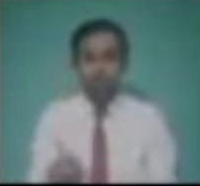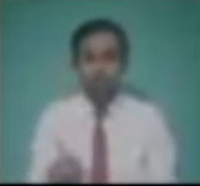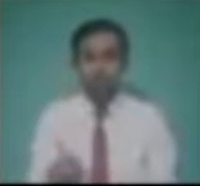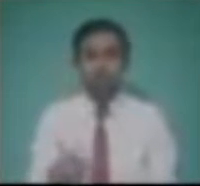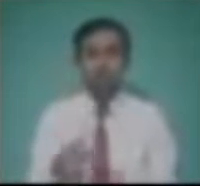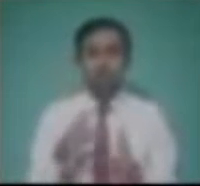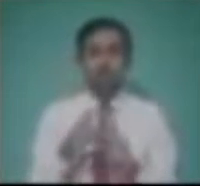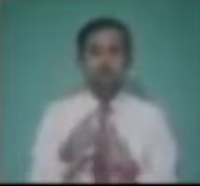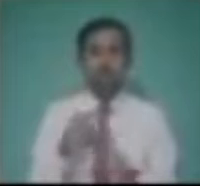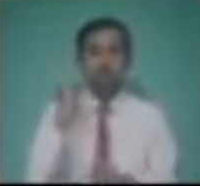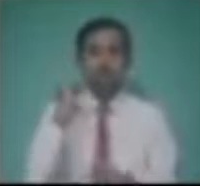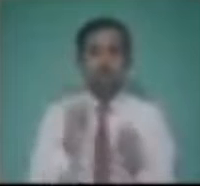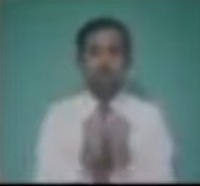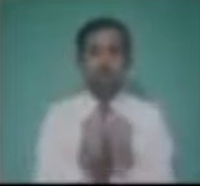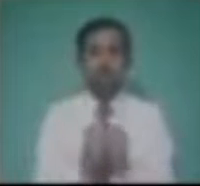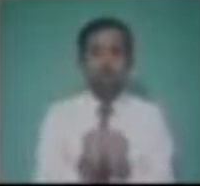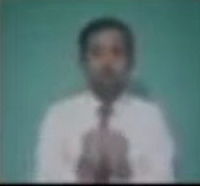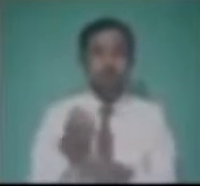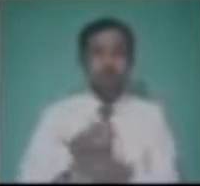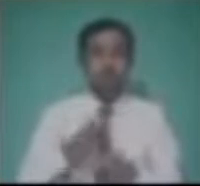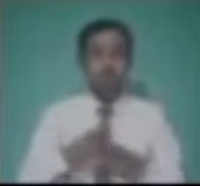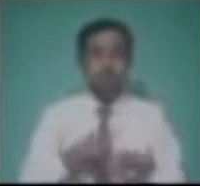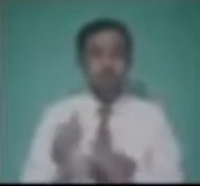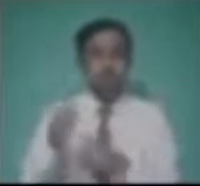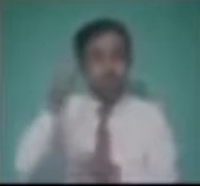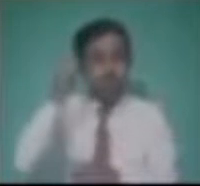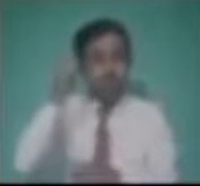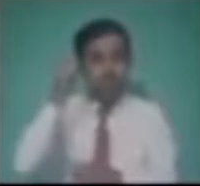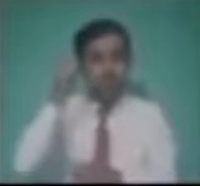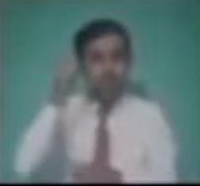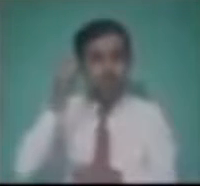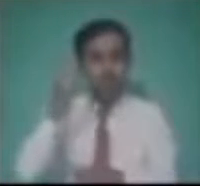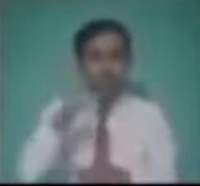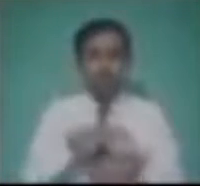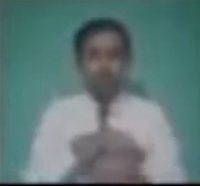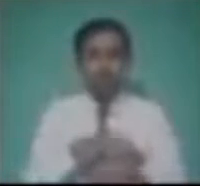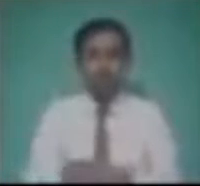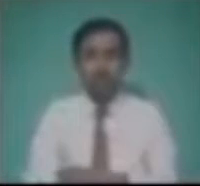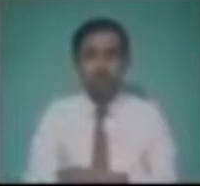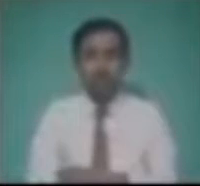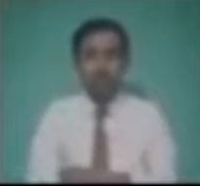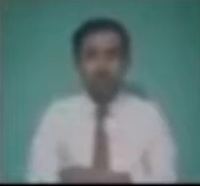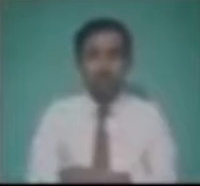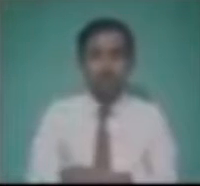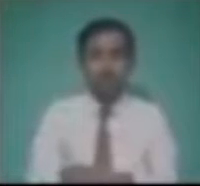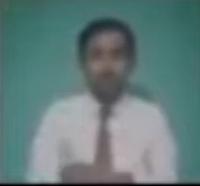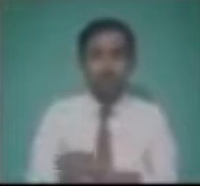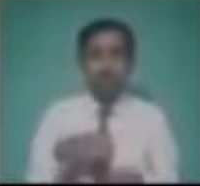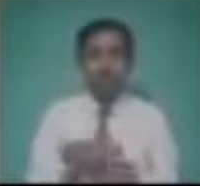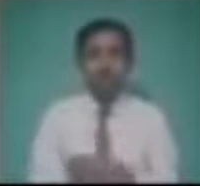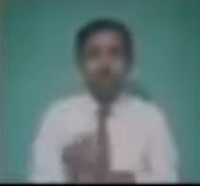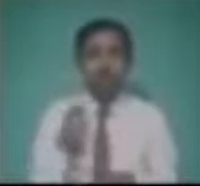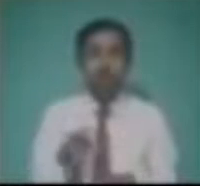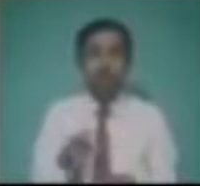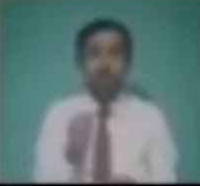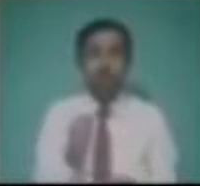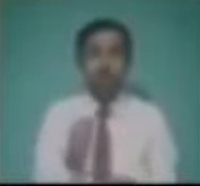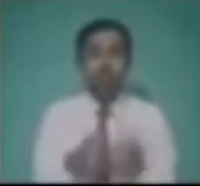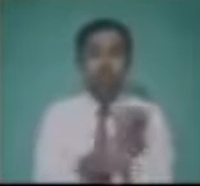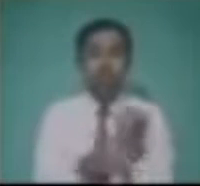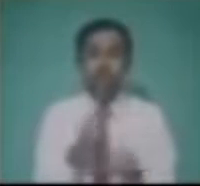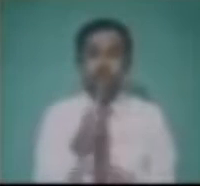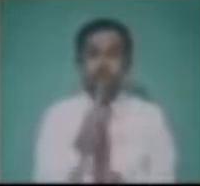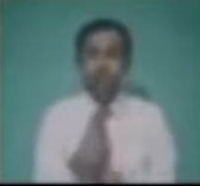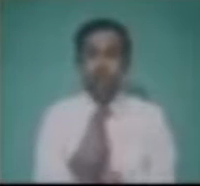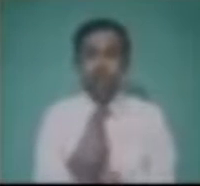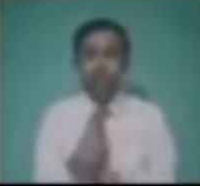ඇවිල්ලා අධ්‍යක්ෂ කෙනෙක් හැටියට වැඩ කරා යහපාලන ආණ්ඩුව කාලේ. අපි මේගොල්ලෝ ගෙනෙල්ලා ප්‍රශ්න කරා ඔයගොල්ලන්ගේ ආදායම් කොහොමද වැටුප් කොහොමද දීවනා කොහොමද. එයා